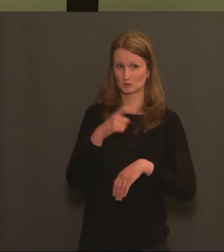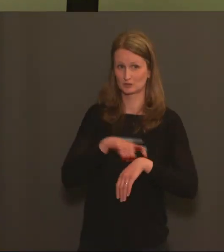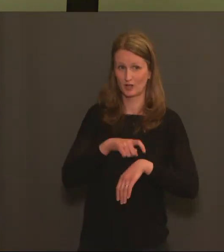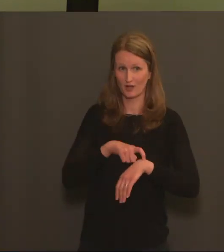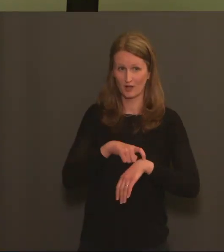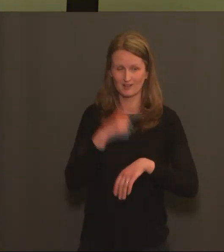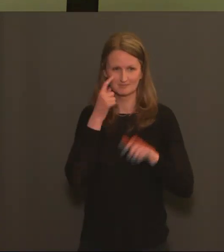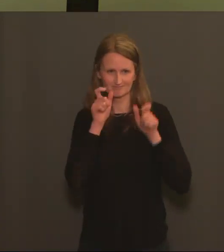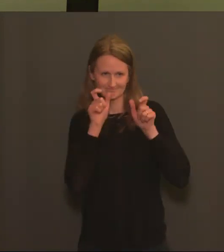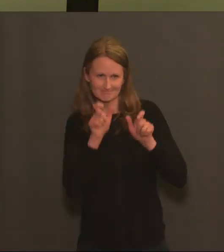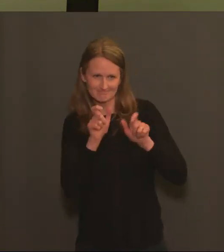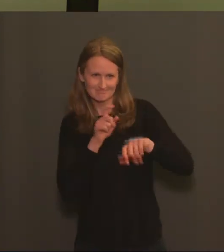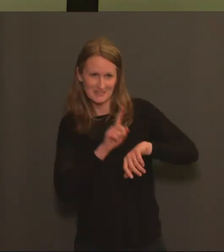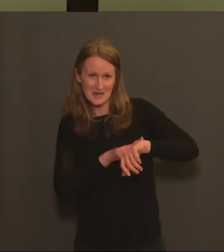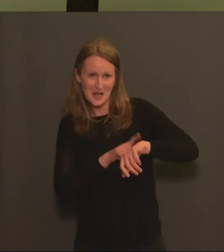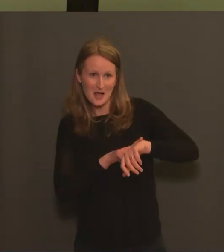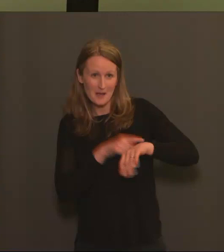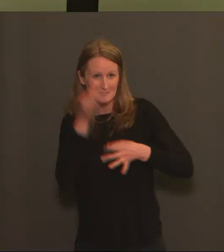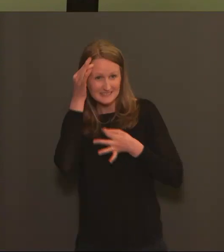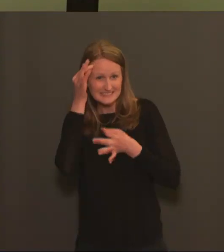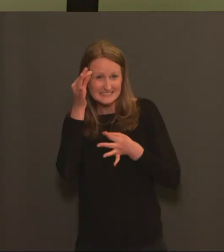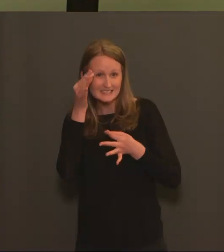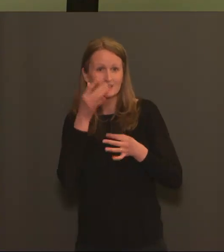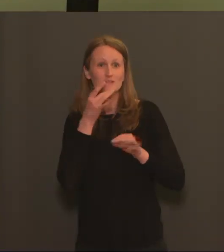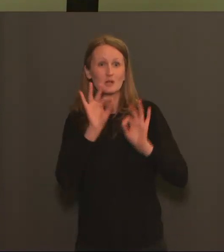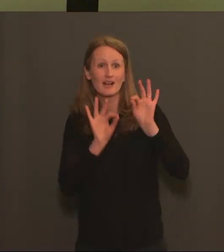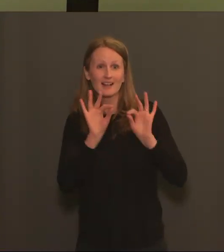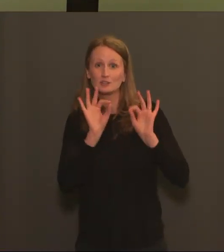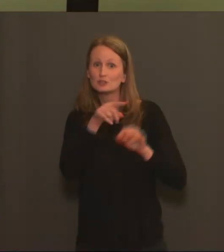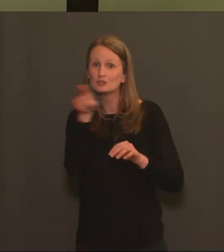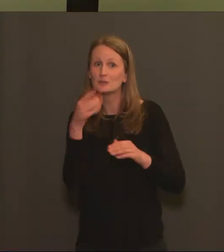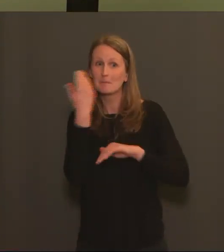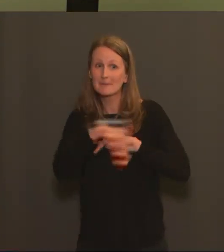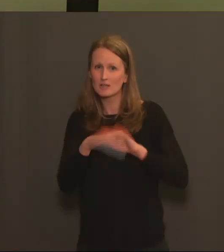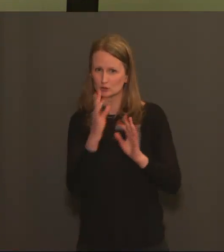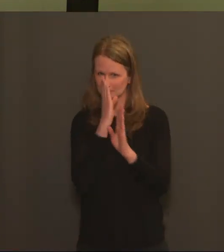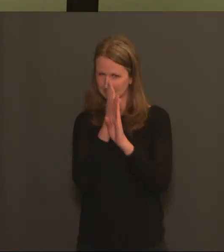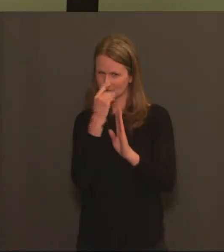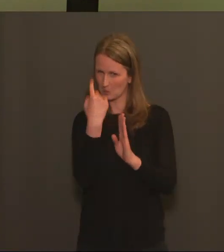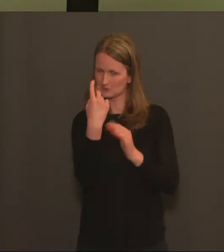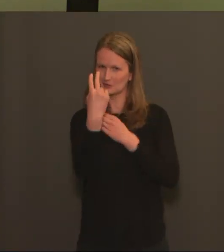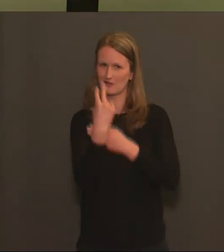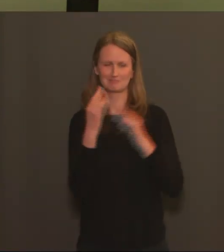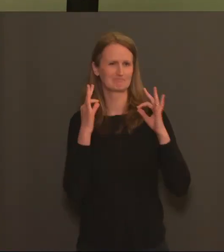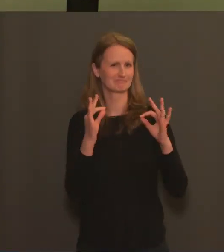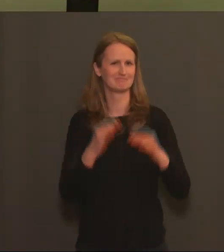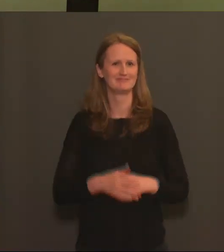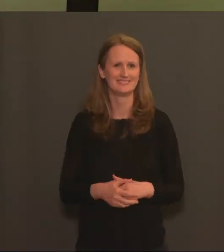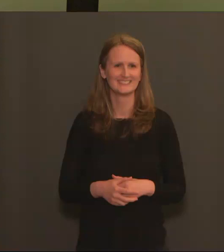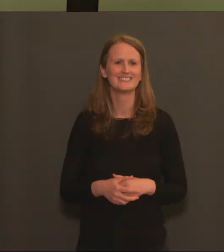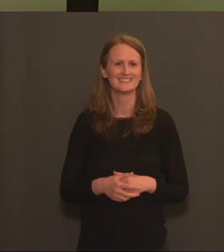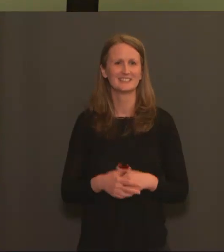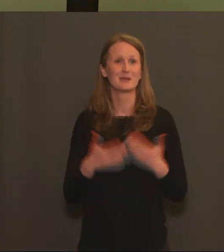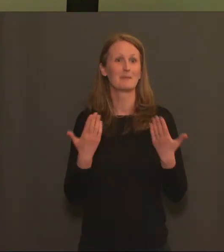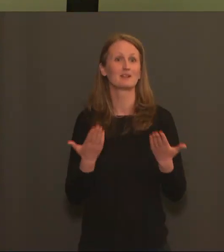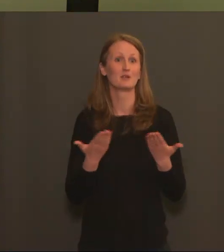certains utilisent la conférence de presse pour cela. Nous allons faire donc un état des lieux de la situation de l'épidémie dans notre pays, à